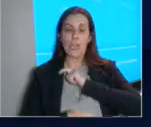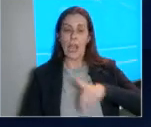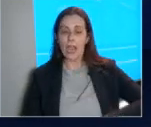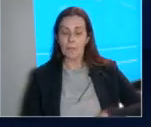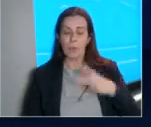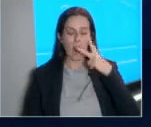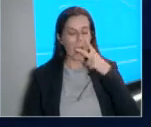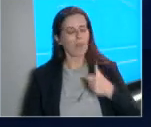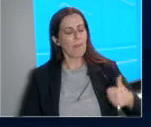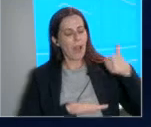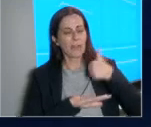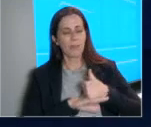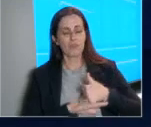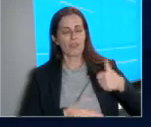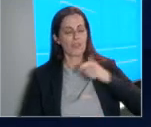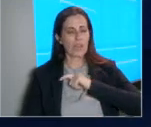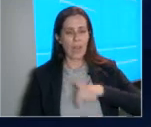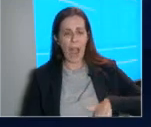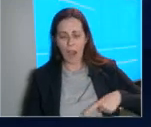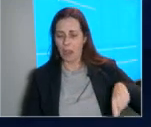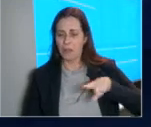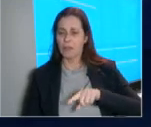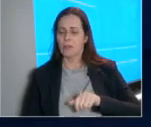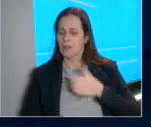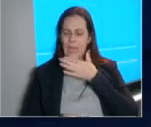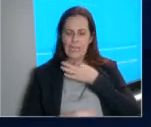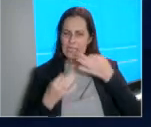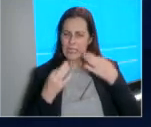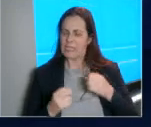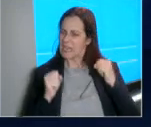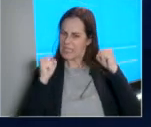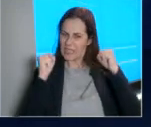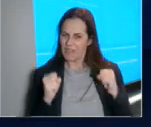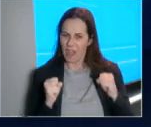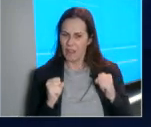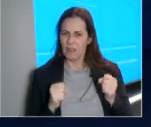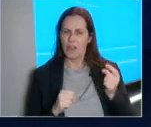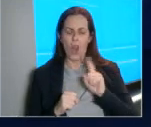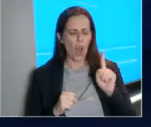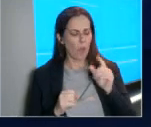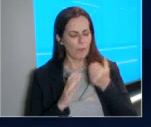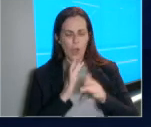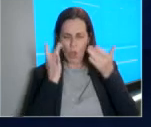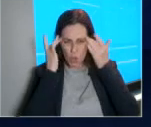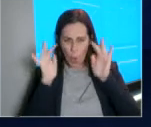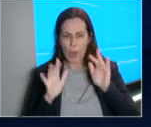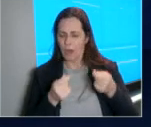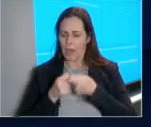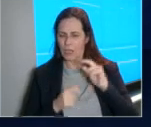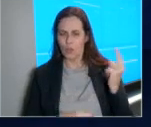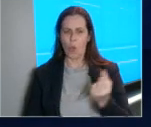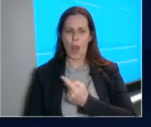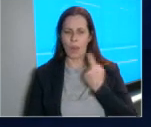ראית מנהיגות של ערים וקהילות, בוטחת, רצינית, יציבה, לא ממצמצת, דואגת לארגן את